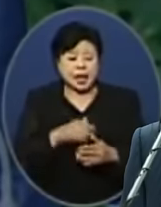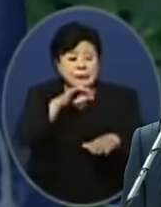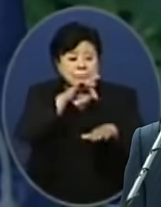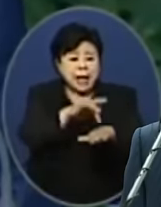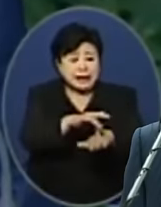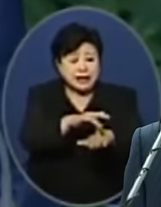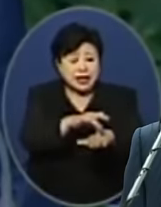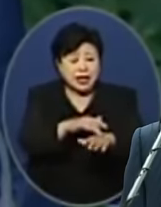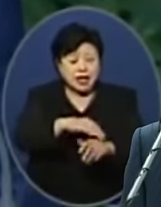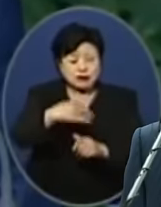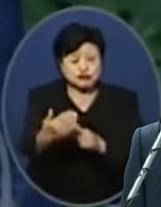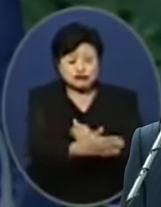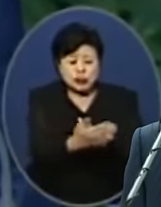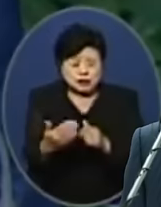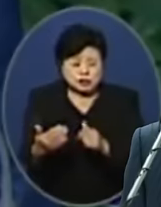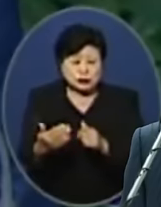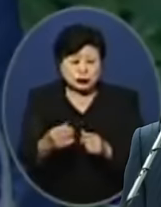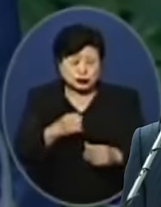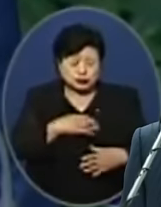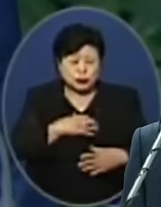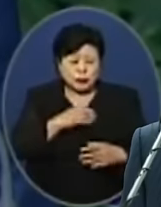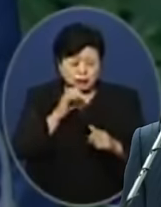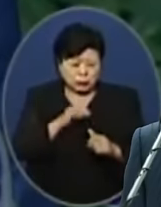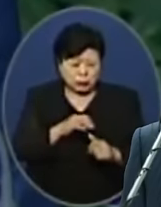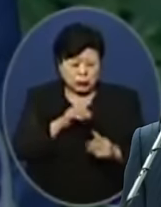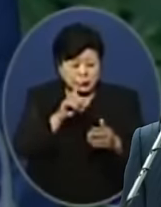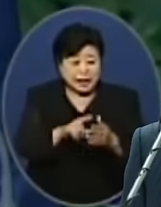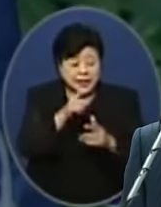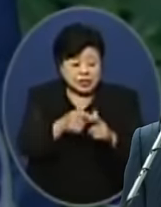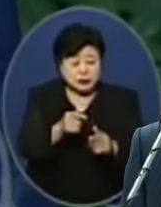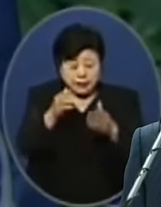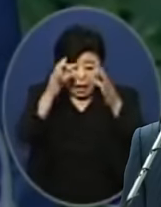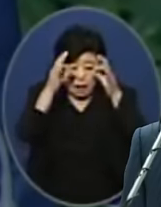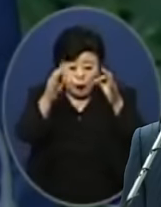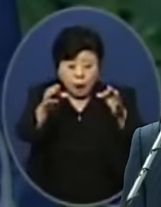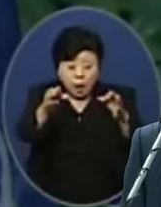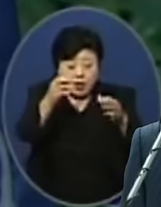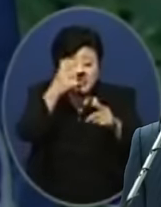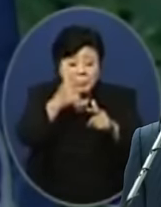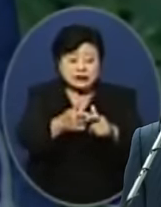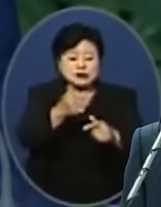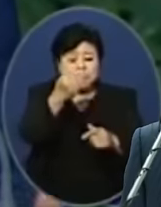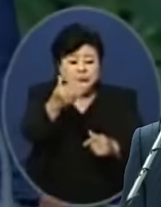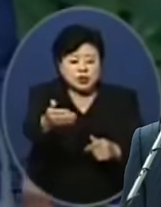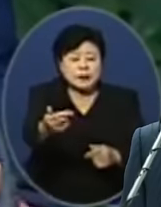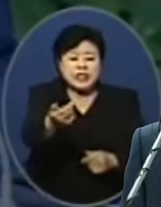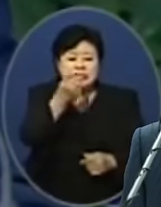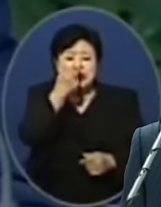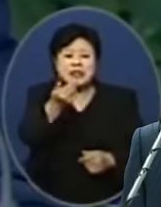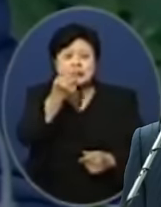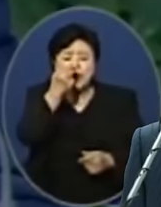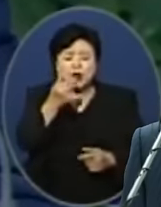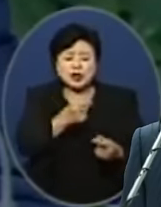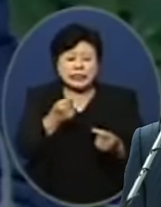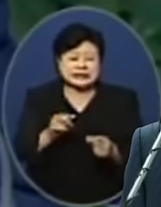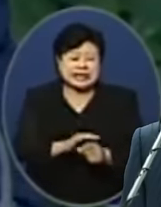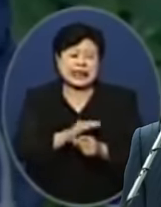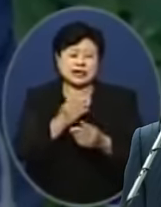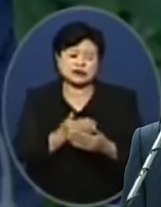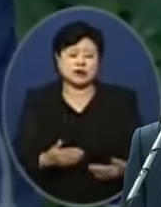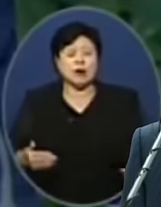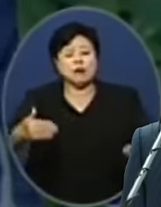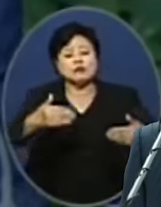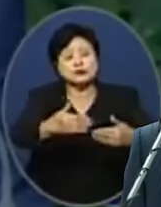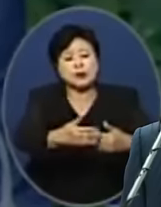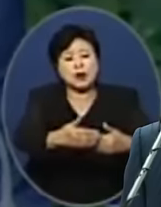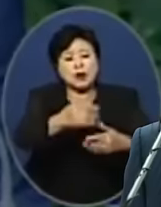마귀가 우리를 둘러진치고 우리가 두려움에 쌓였을 때 예수님을 바라보면 예수님이 여러분을 생명처럼 사랑하셔서 품에